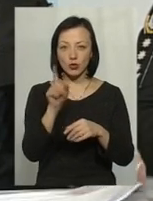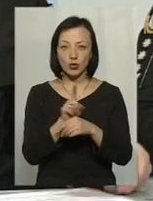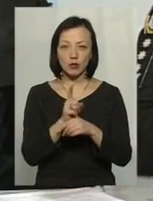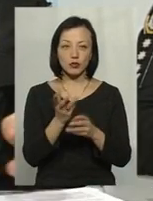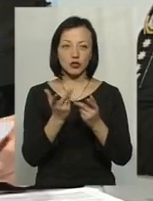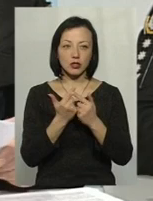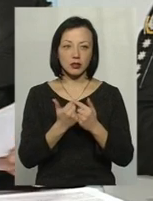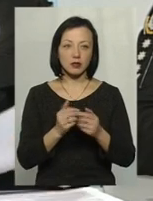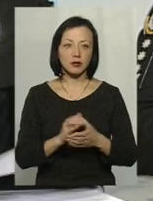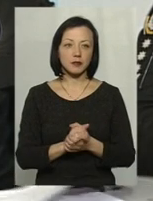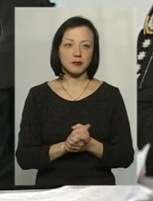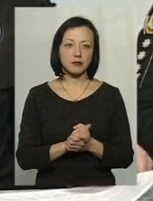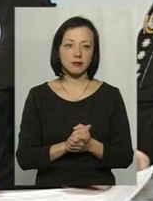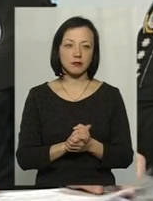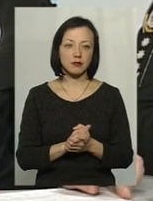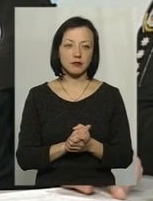чисельності особового складу.